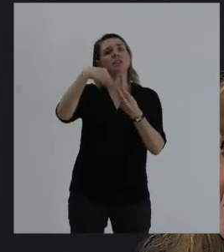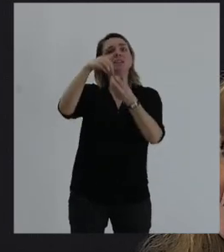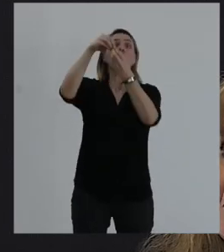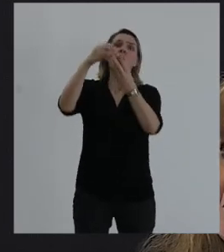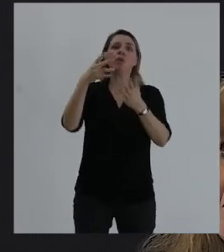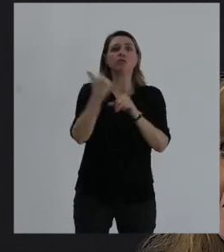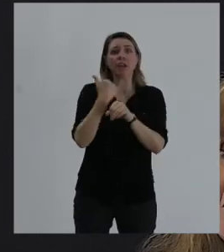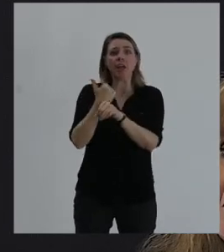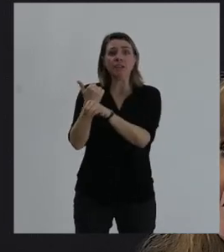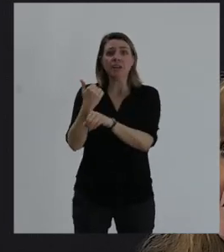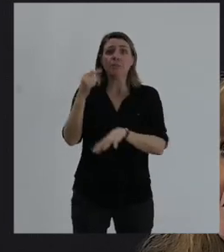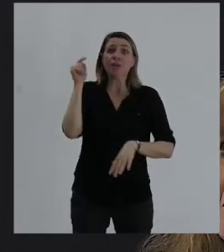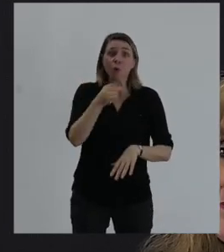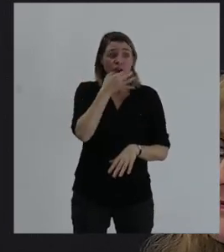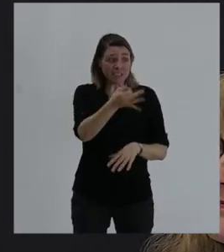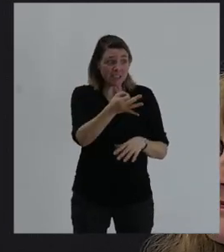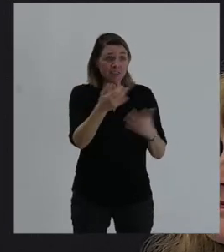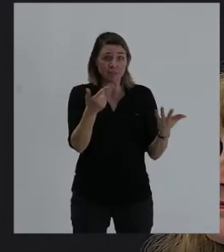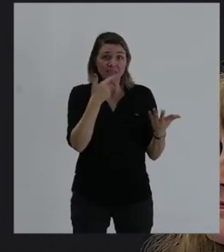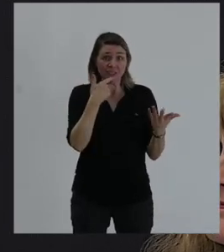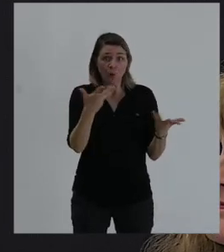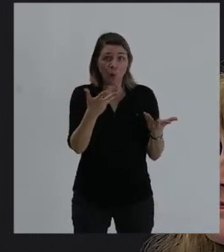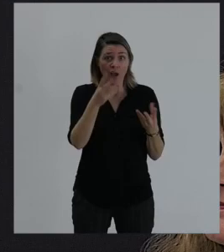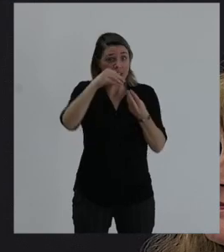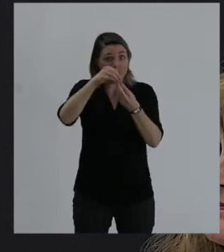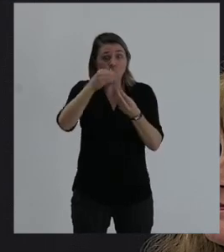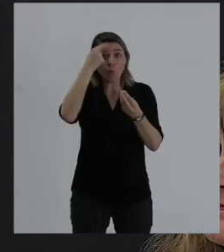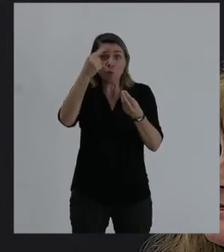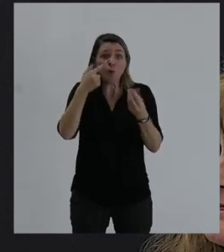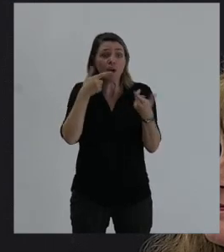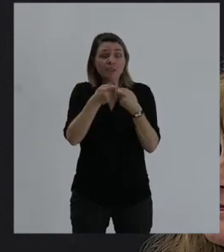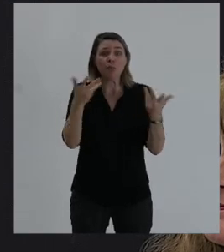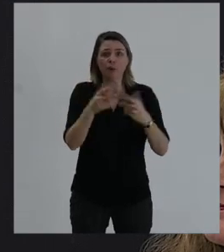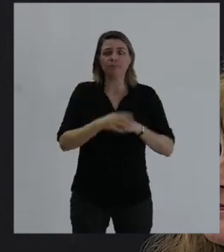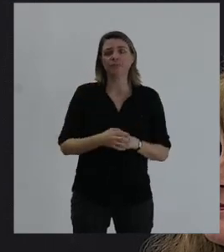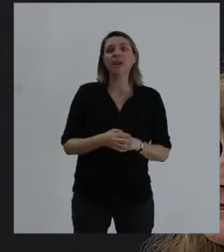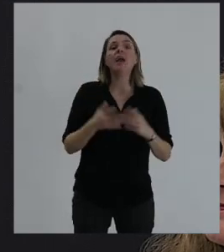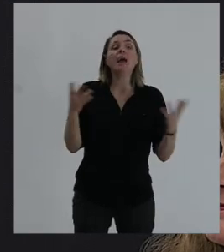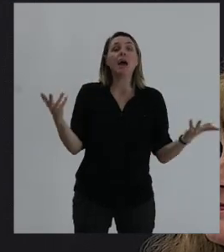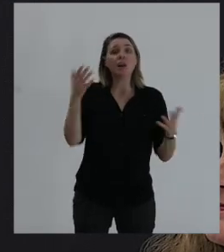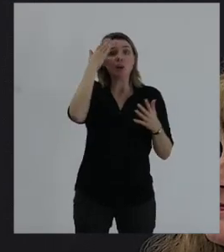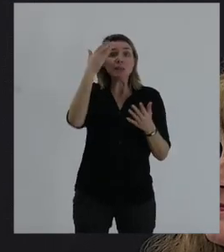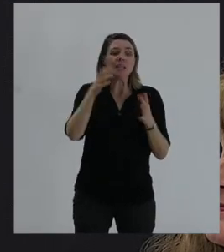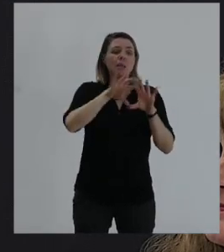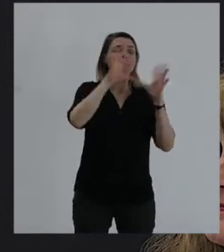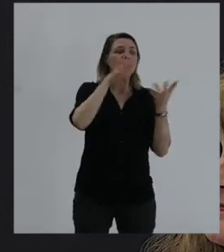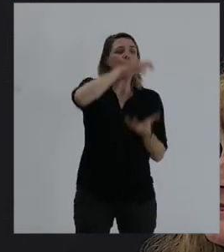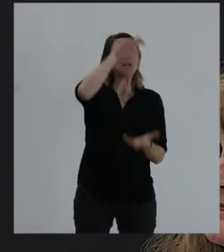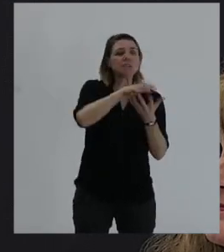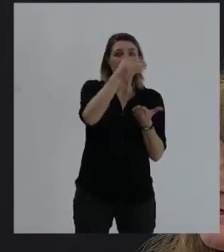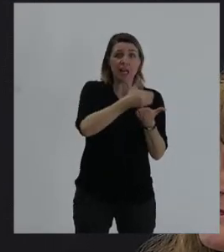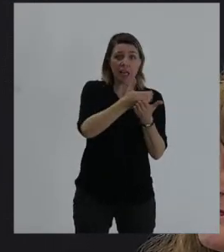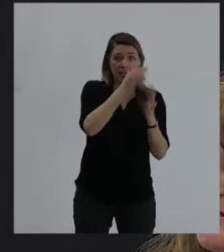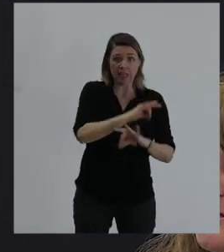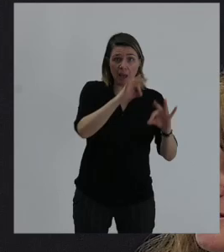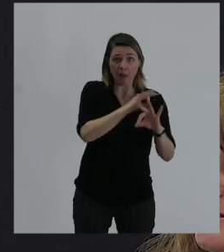année. Oui, mais encore faut-il dire à quoi ils sont consacrés. Donc, et je terminerai juste en disant, si ce n'est pas de la masse salariale, on ne peut